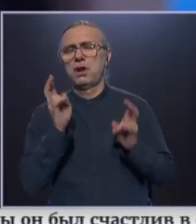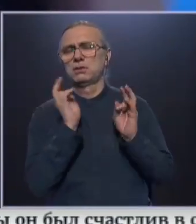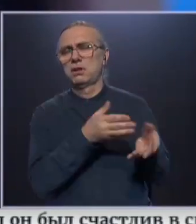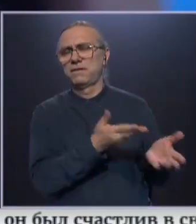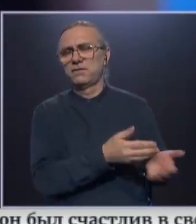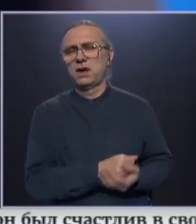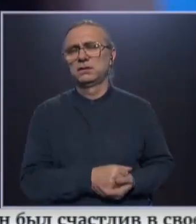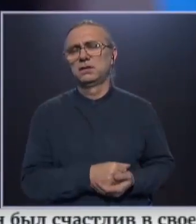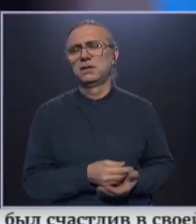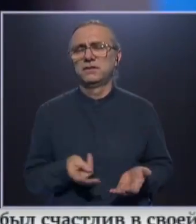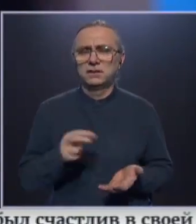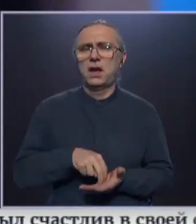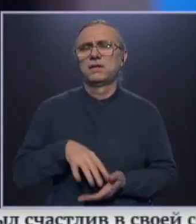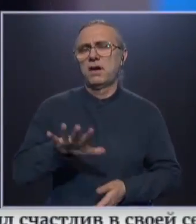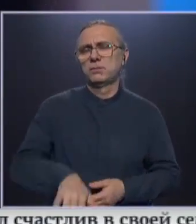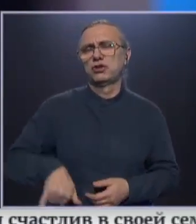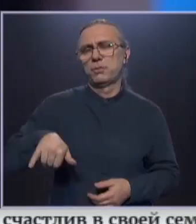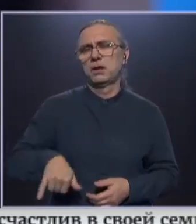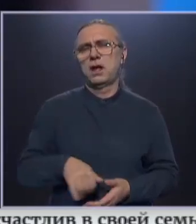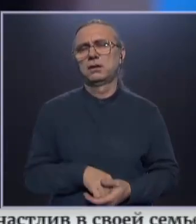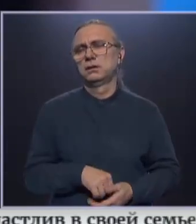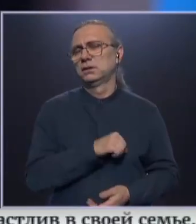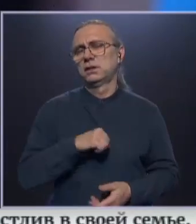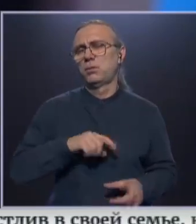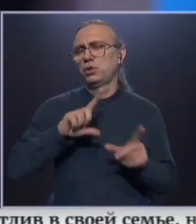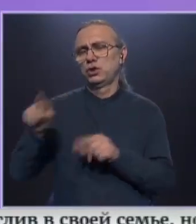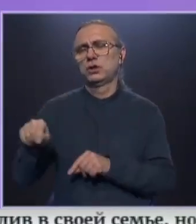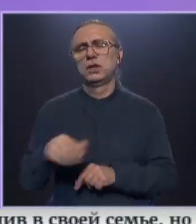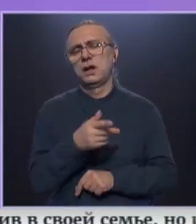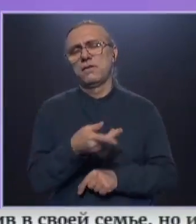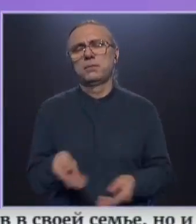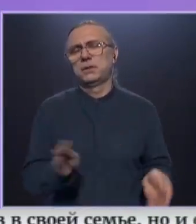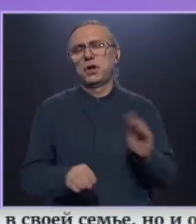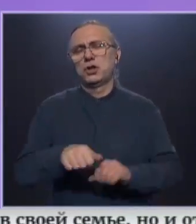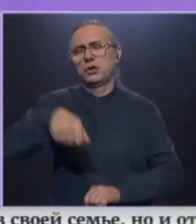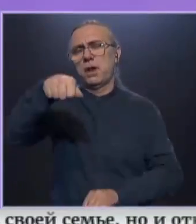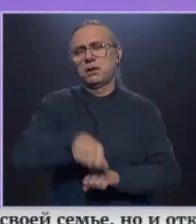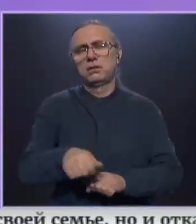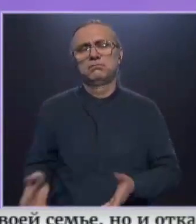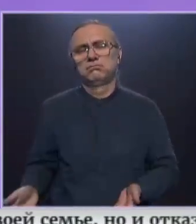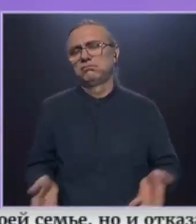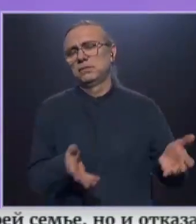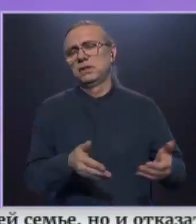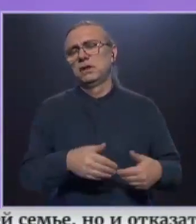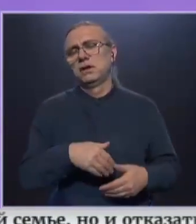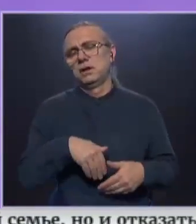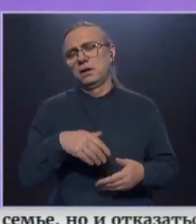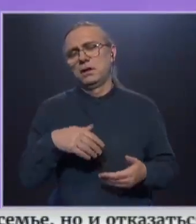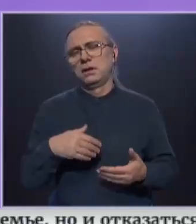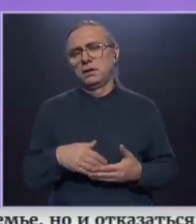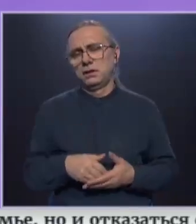возьмет чемоданчик, сам уйдет или вам соберет чемоданчик, и вашим детям скажет: слушай, это у меня квартира, вот,